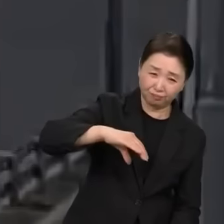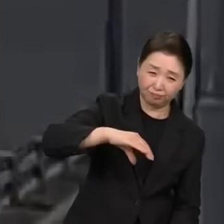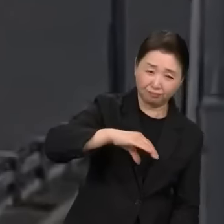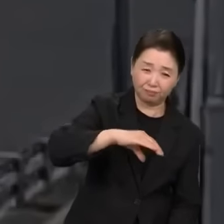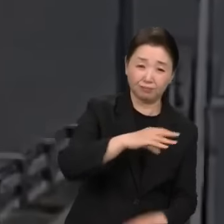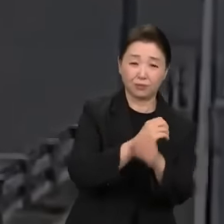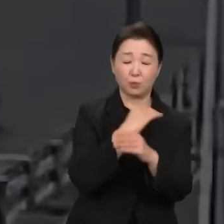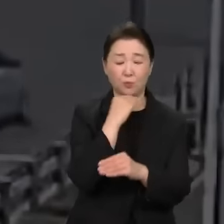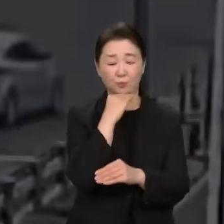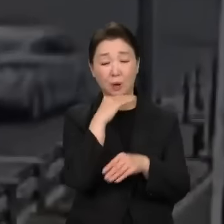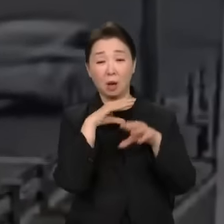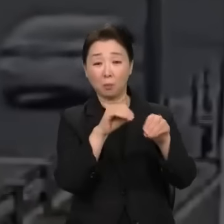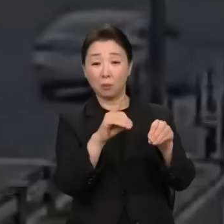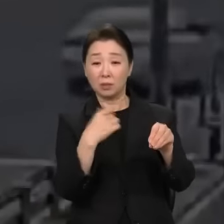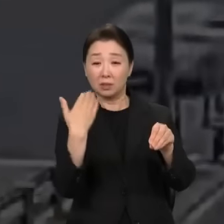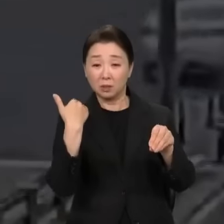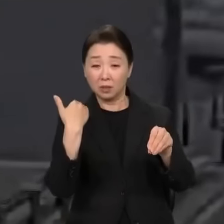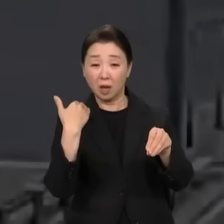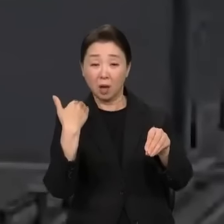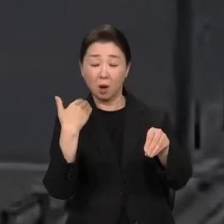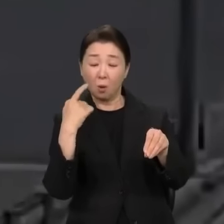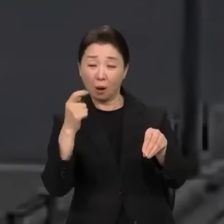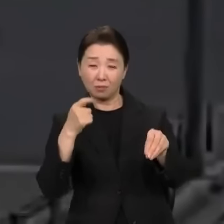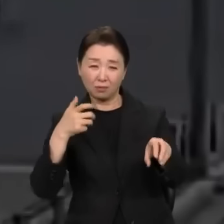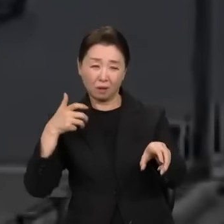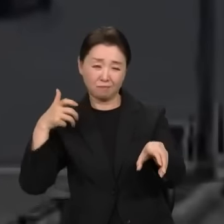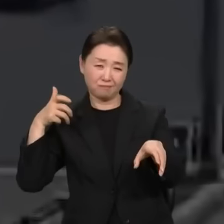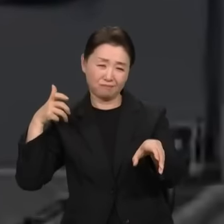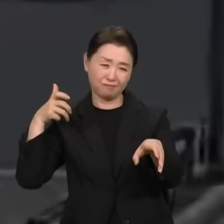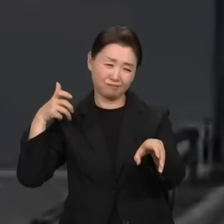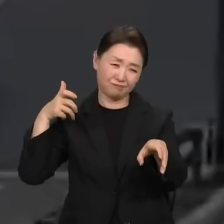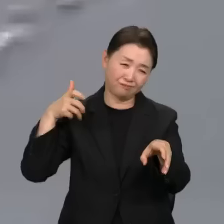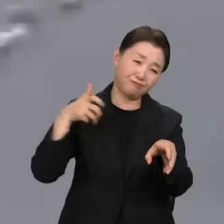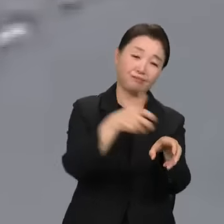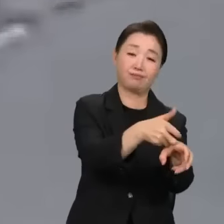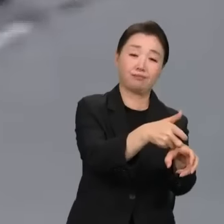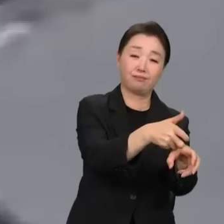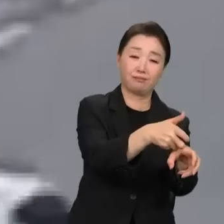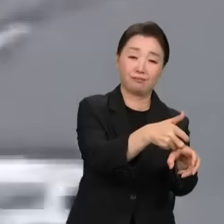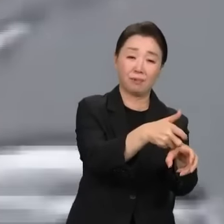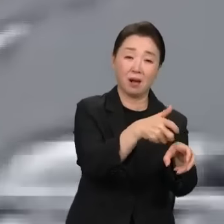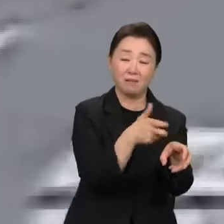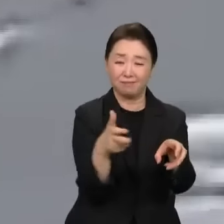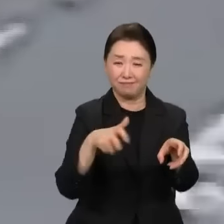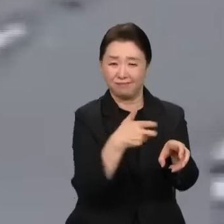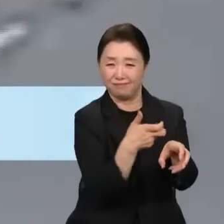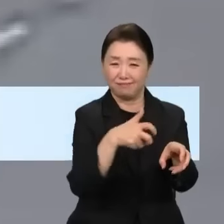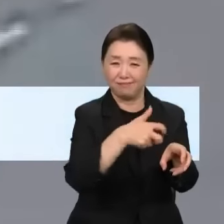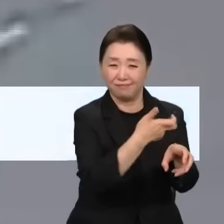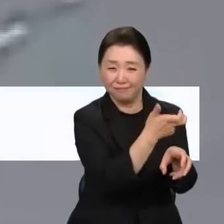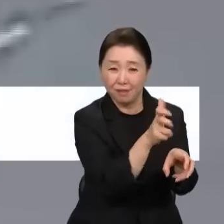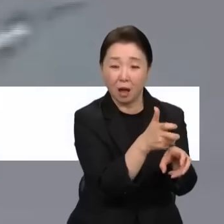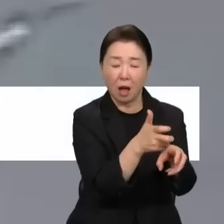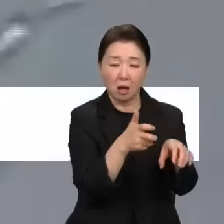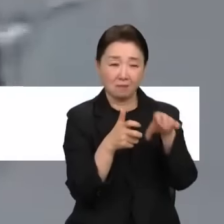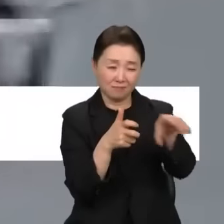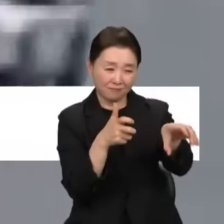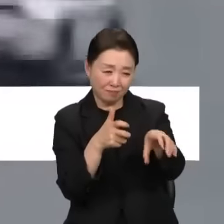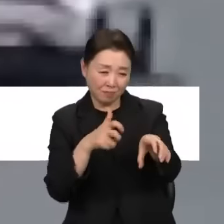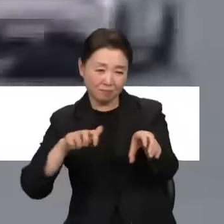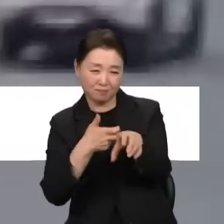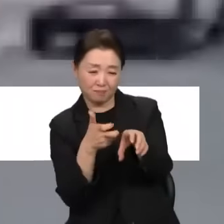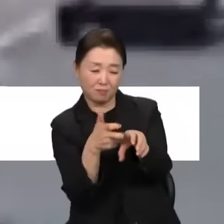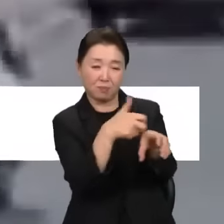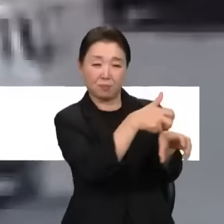있습니다 그 순간 뒤에서 화물차 한대가 미끄러져 내려옵니다 이리저리 방향을 틀어 보지만 정하고 있는 차를